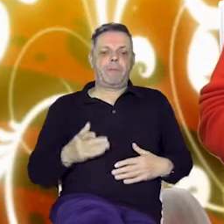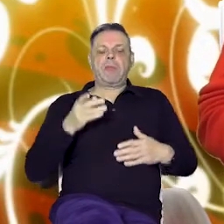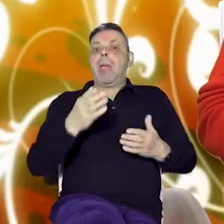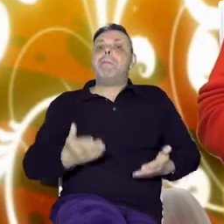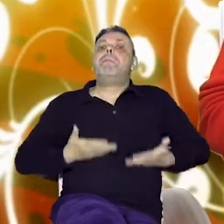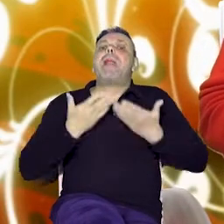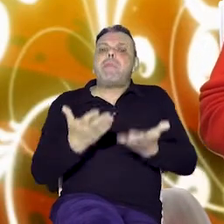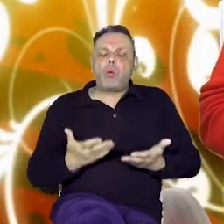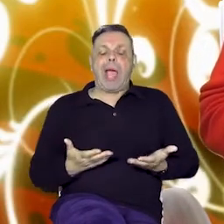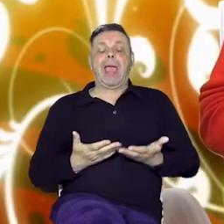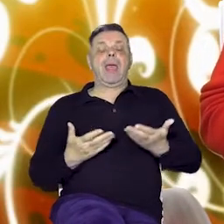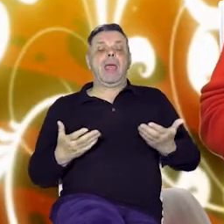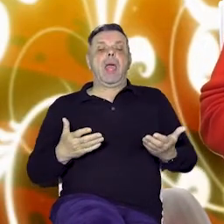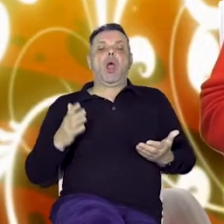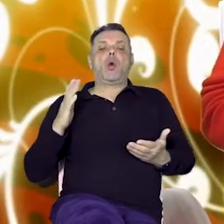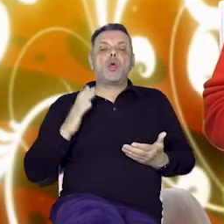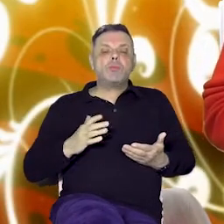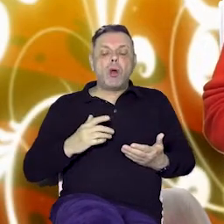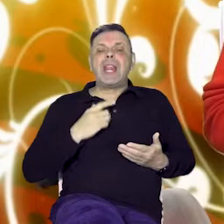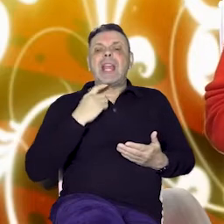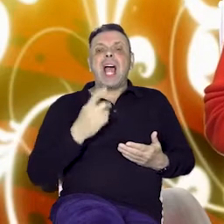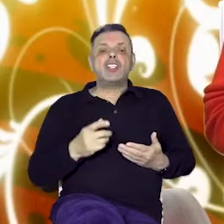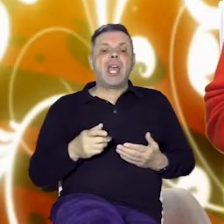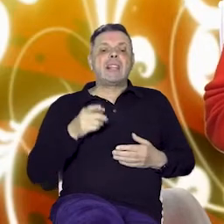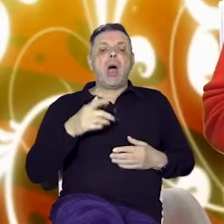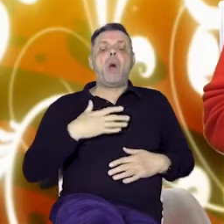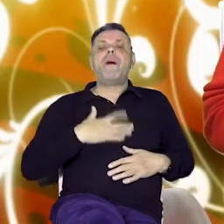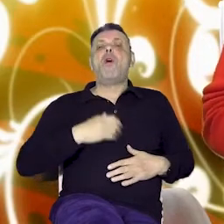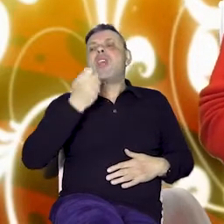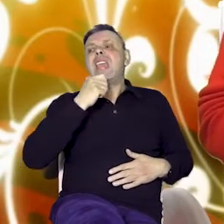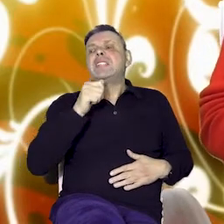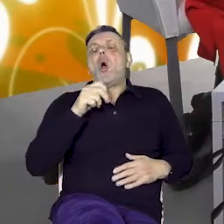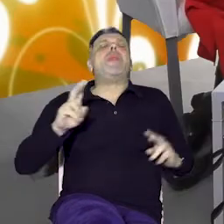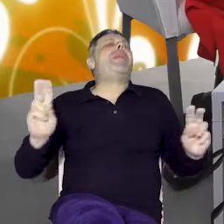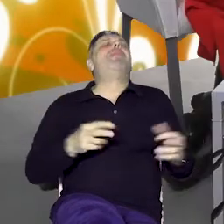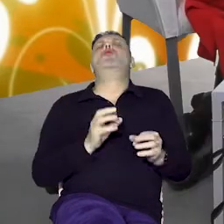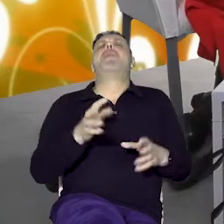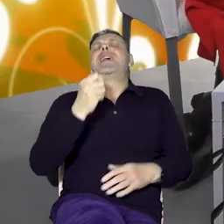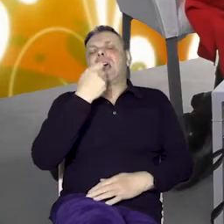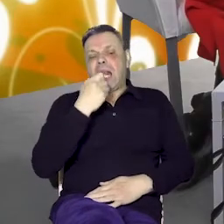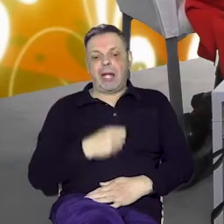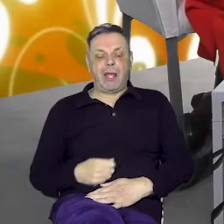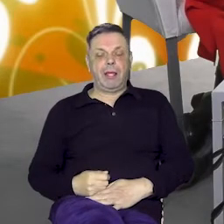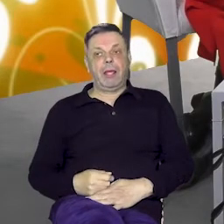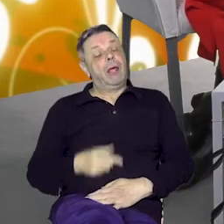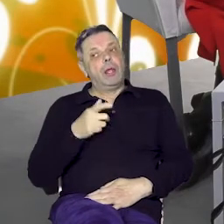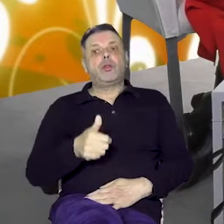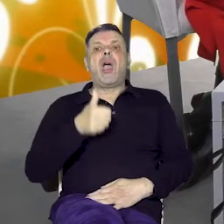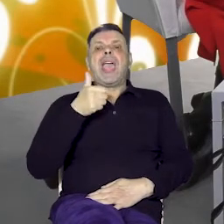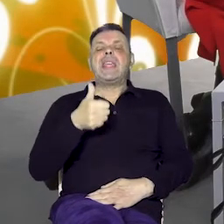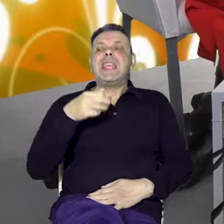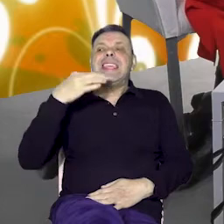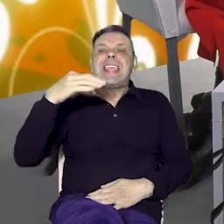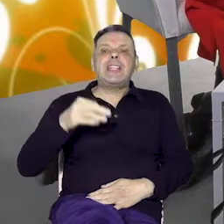može napraviti, gospodin izjavljuje da evo on voli jesti i da on ne može bez hrane. Gledajte, to je jedino što on još